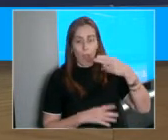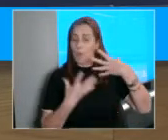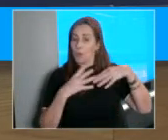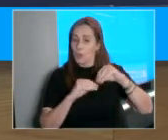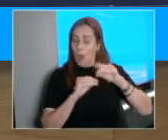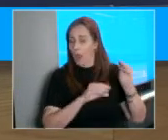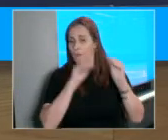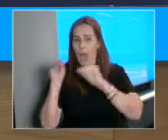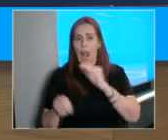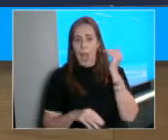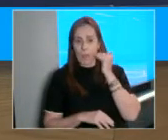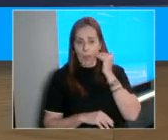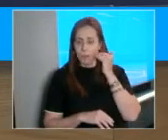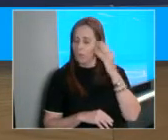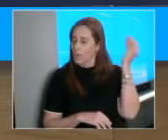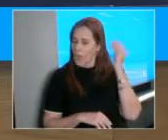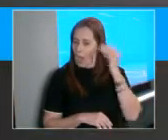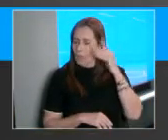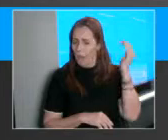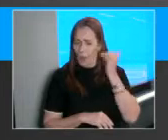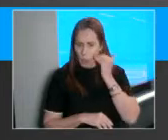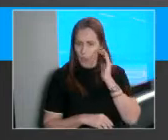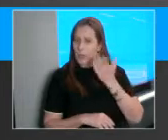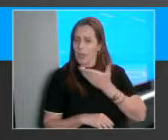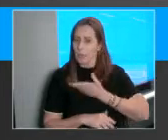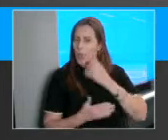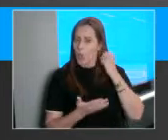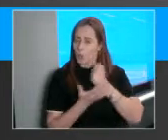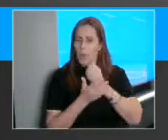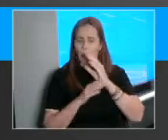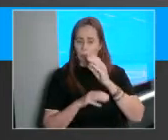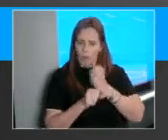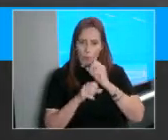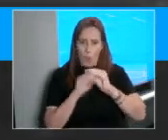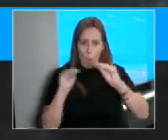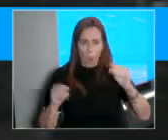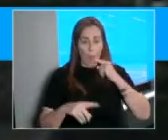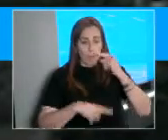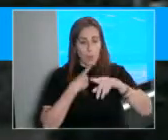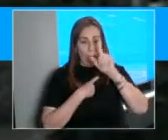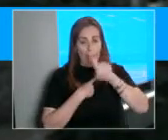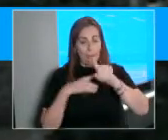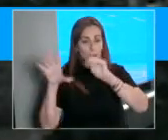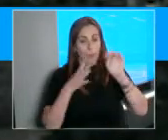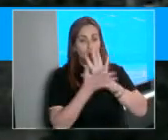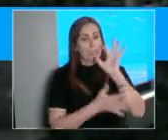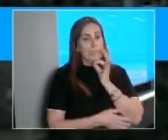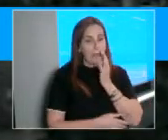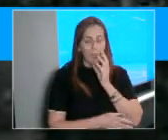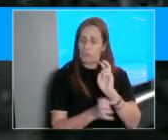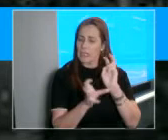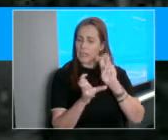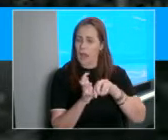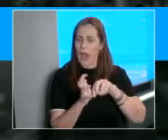משפחתה לארצות הברית, היא התחנכה במילווקי וקיבלה שם תעודת הוראה. בשנת 1915 כנערה